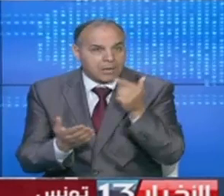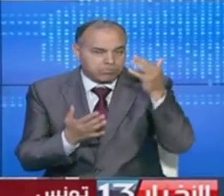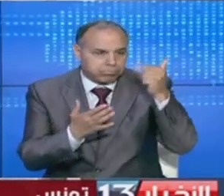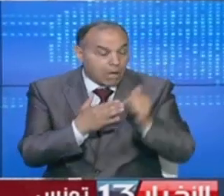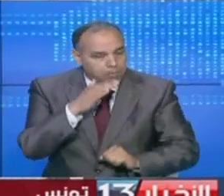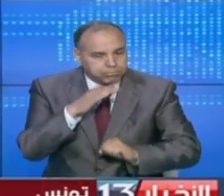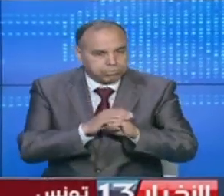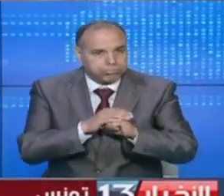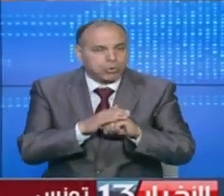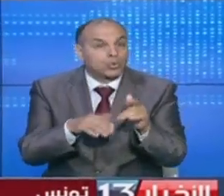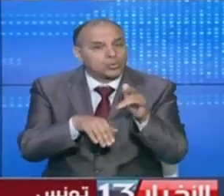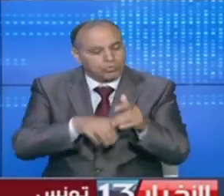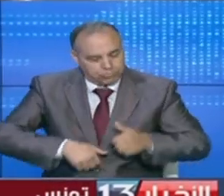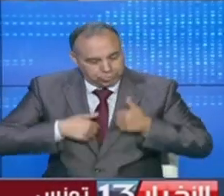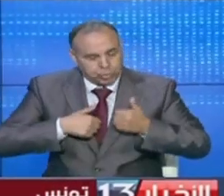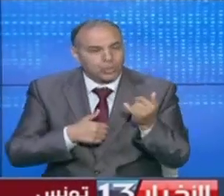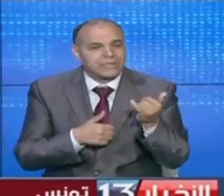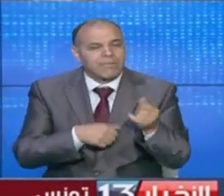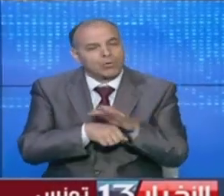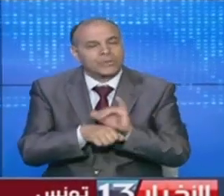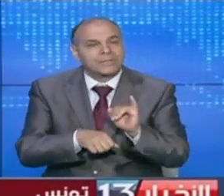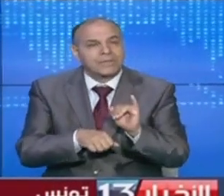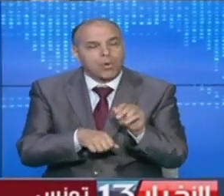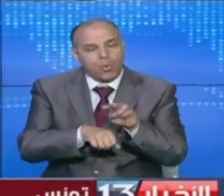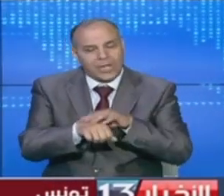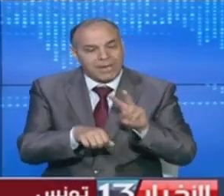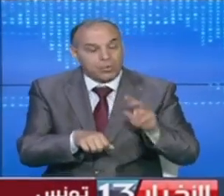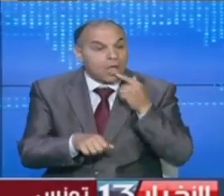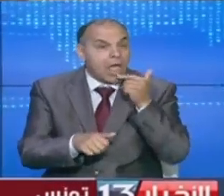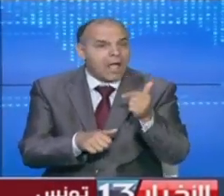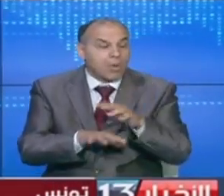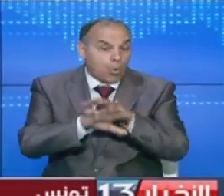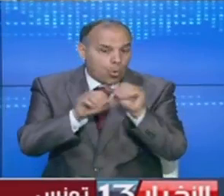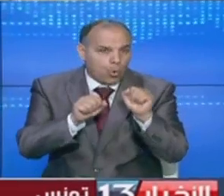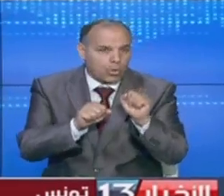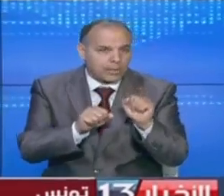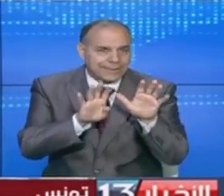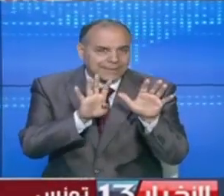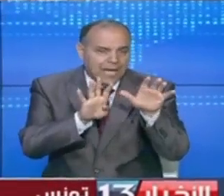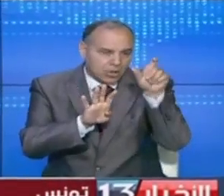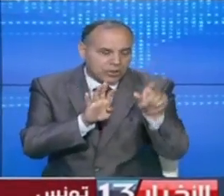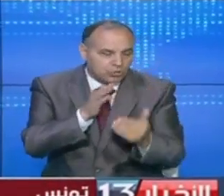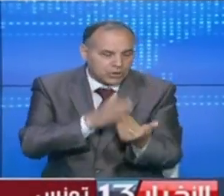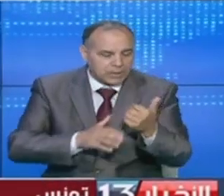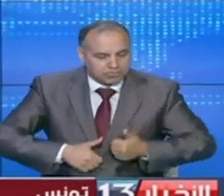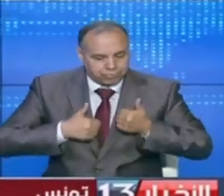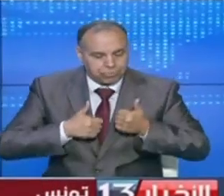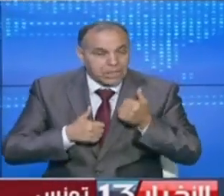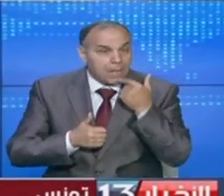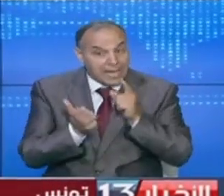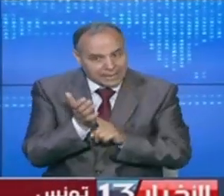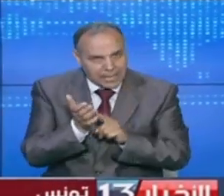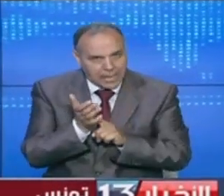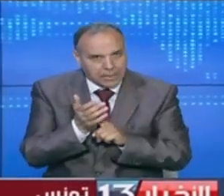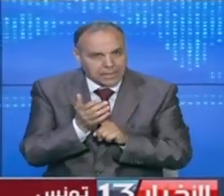قياسيا في حالات من بيروت حيث تماثلت للشفاء تسع حاله جديده بعد التاكد